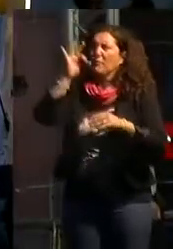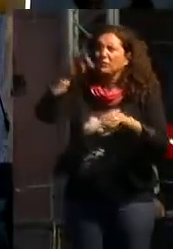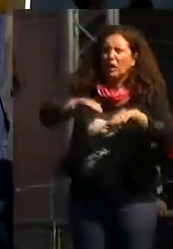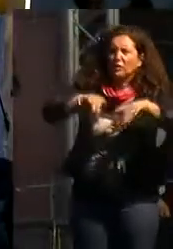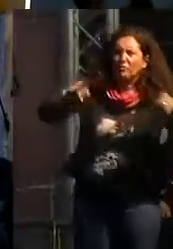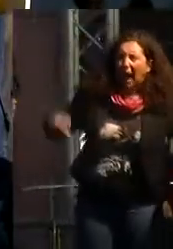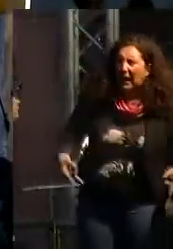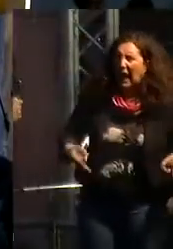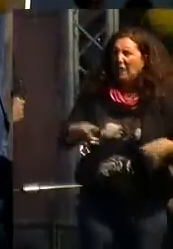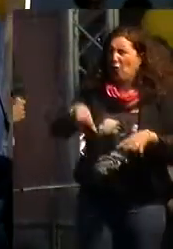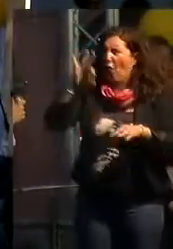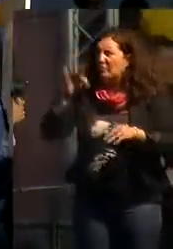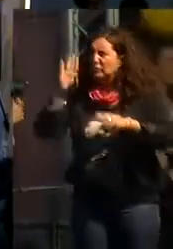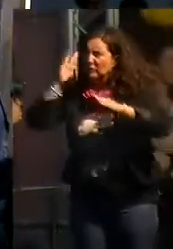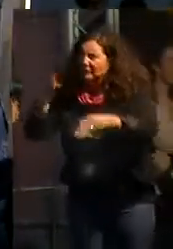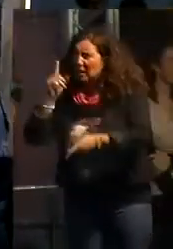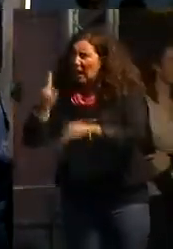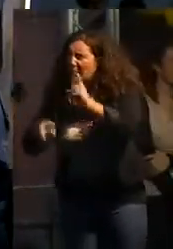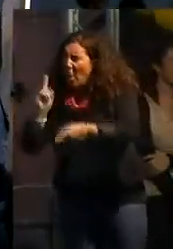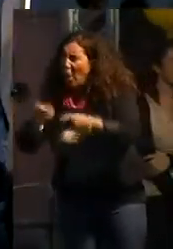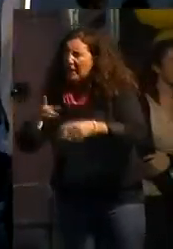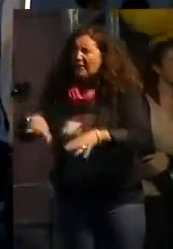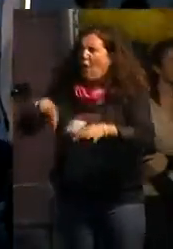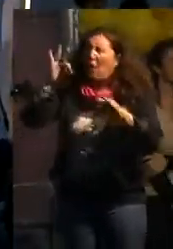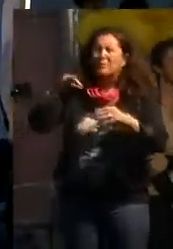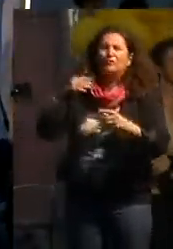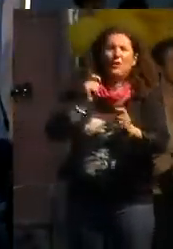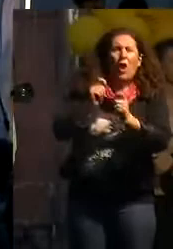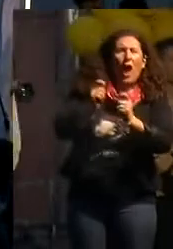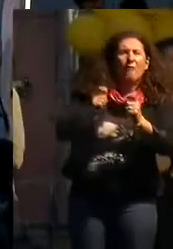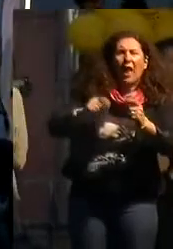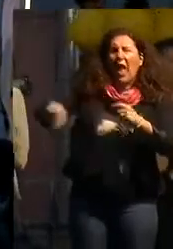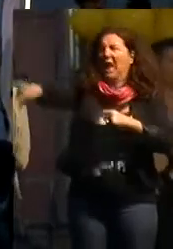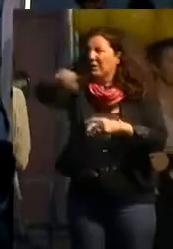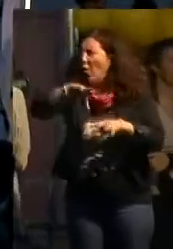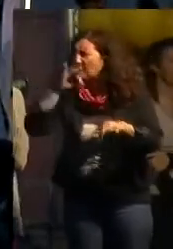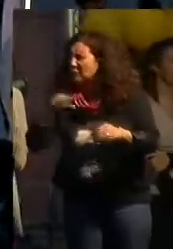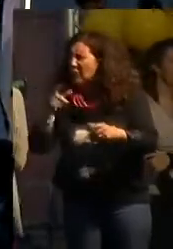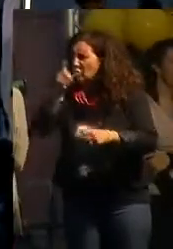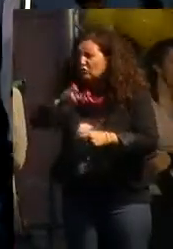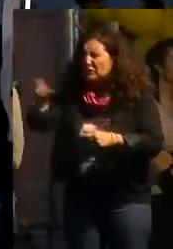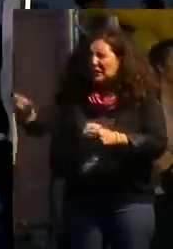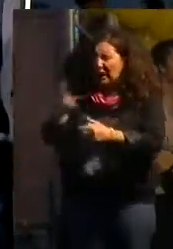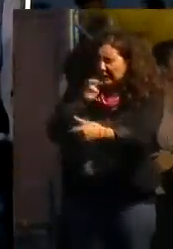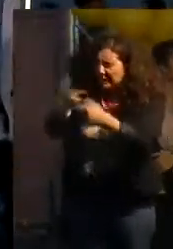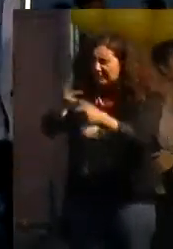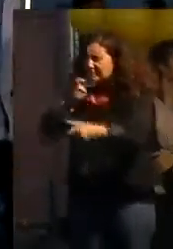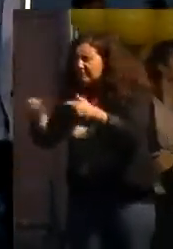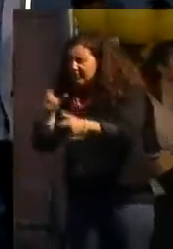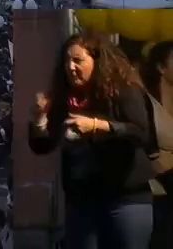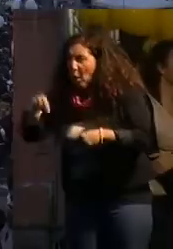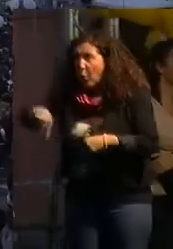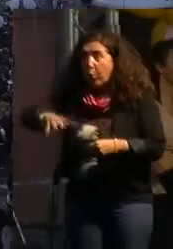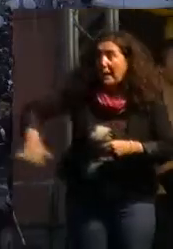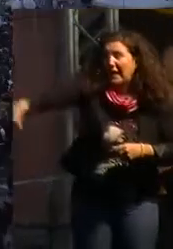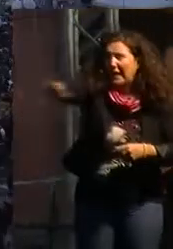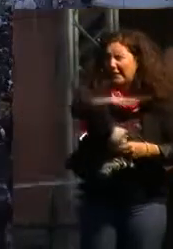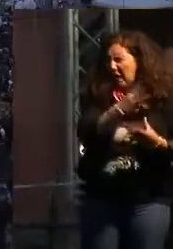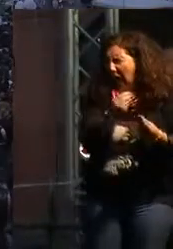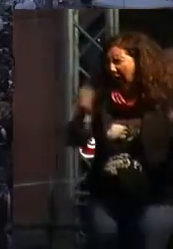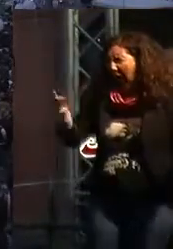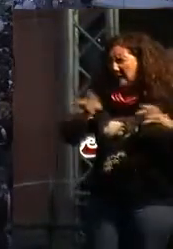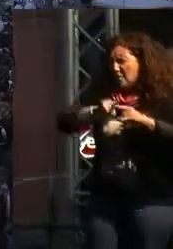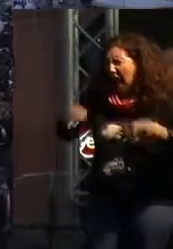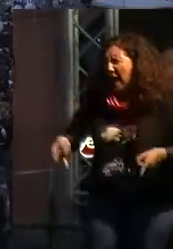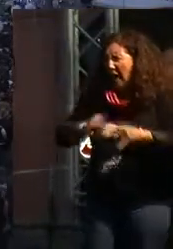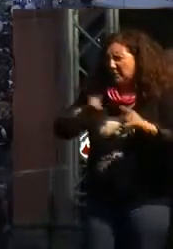occuparci di politica, degli affari dei cittadini. In questa piazza tutti noi abbiamo fatto centinaia di banchetti,